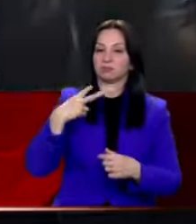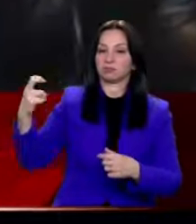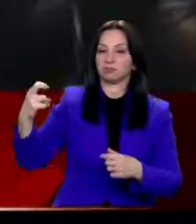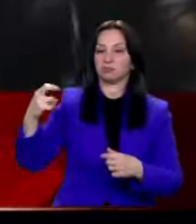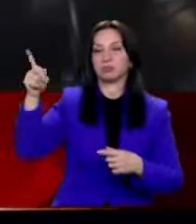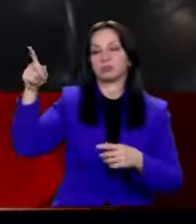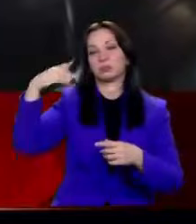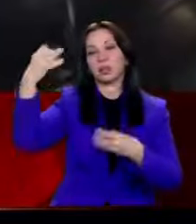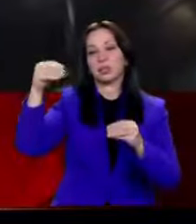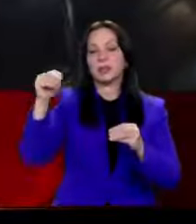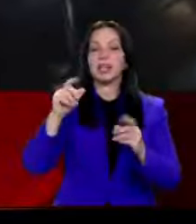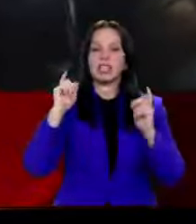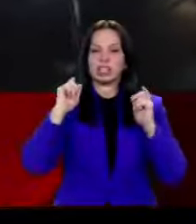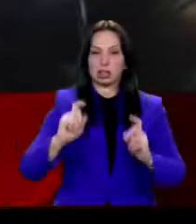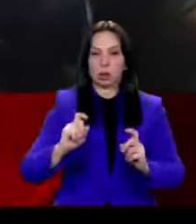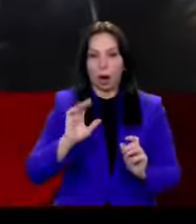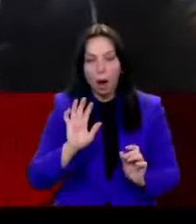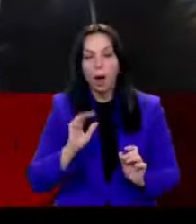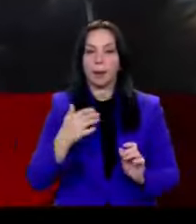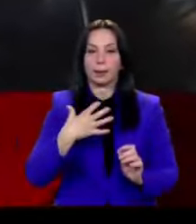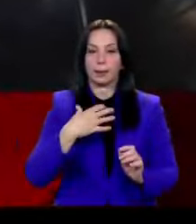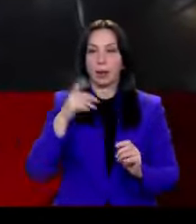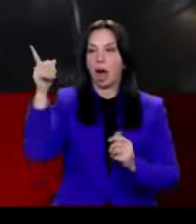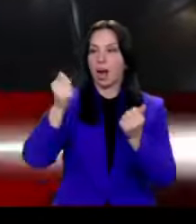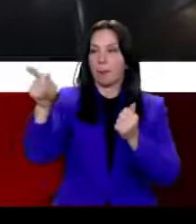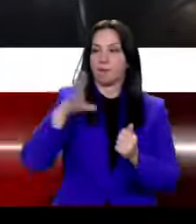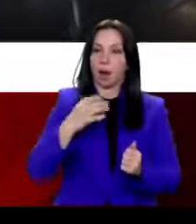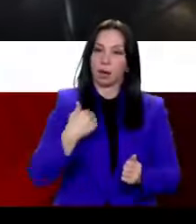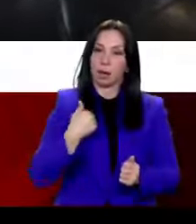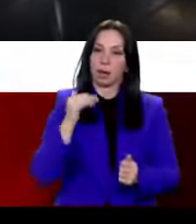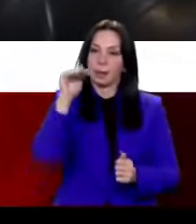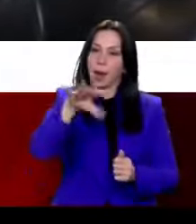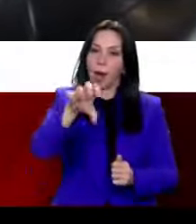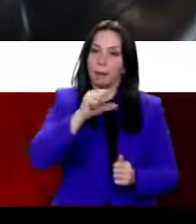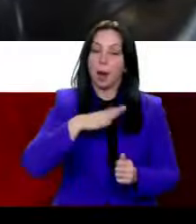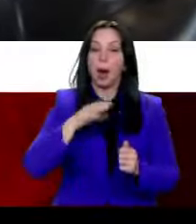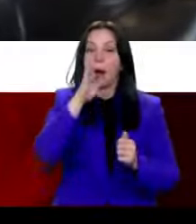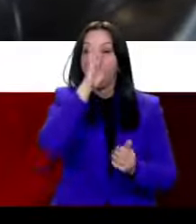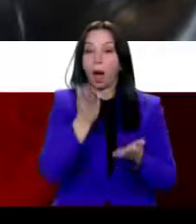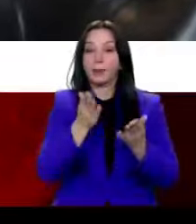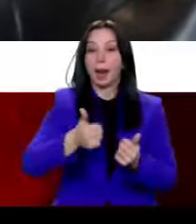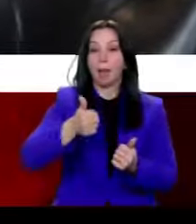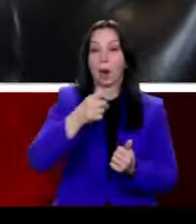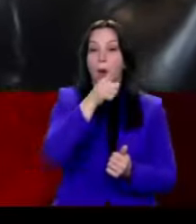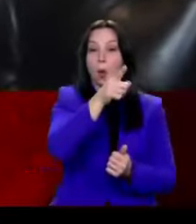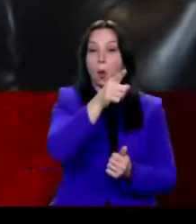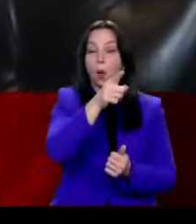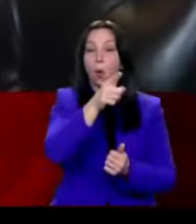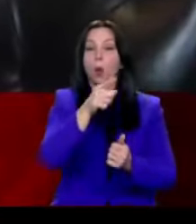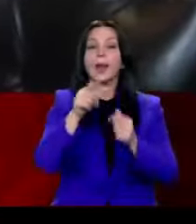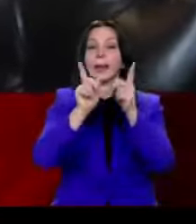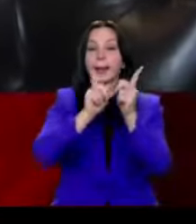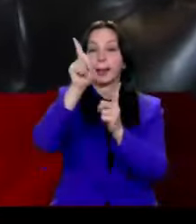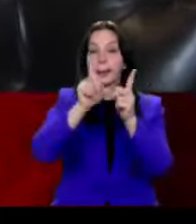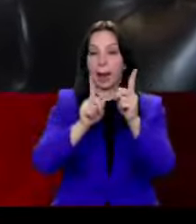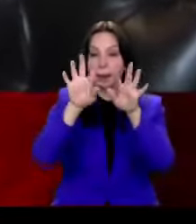satıldı. İcrada olan bir aracı satın almak istiyorsunuz. Bunun için yapmanız gereken ilk şey Adalet Bakanlığı'nın kurmuş olduğu UYAP sitesine girmek.